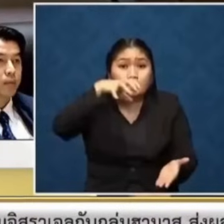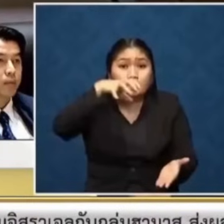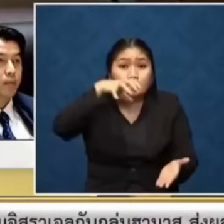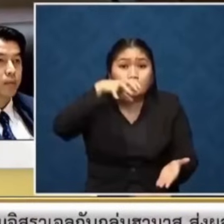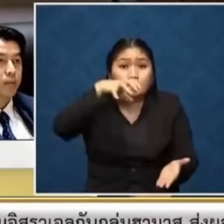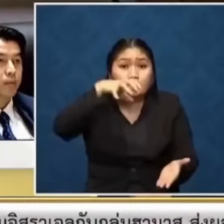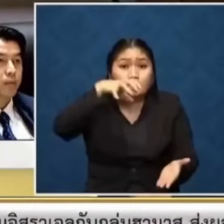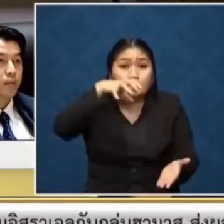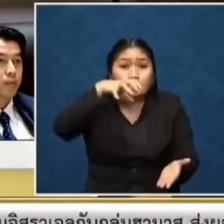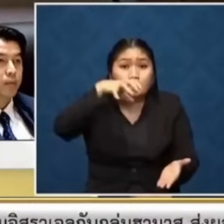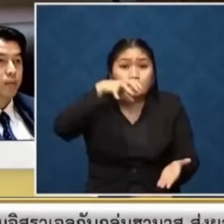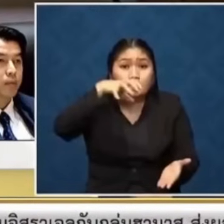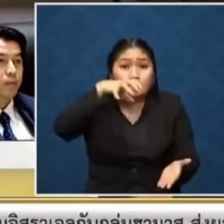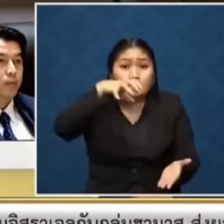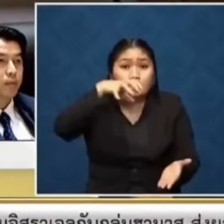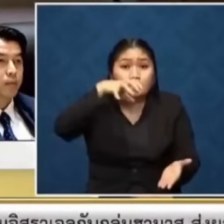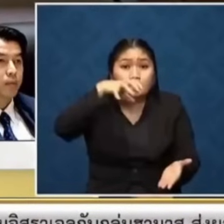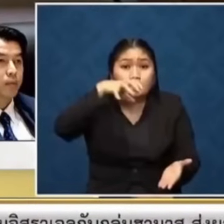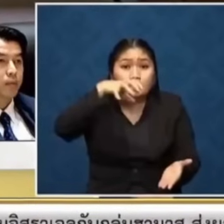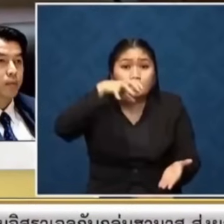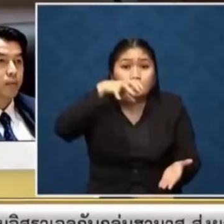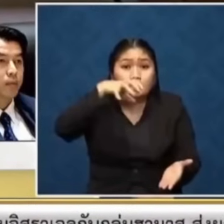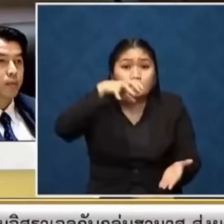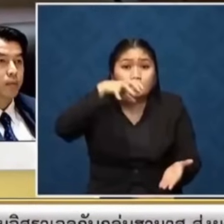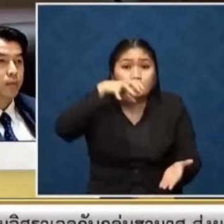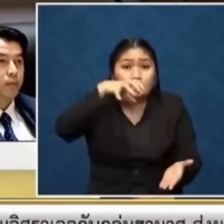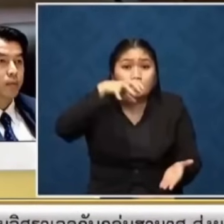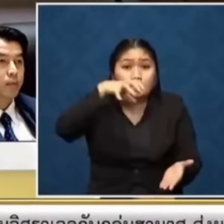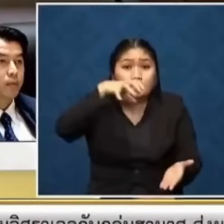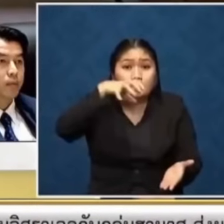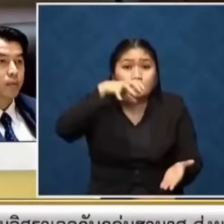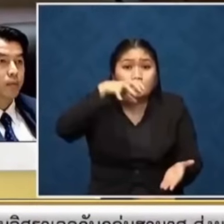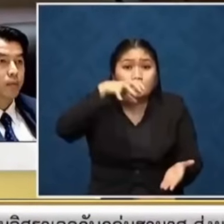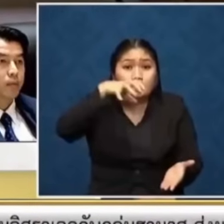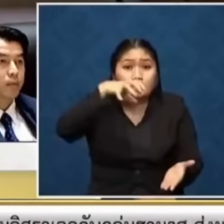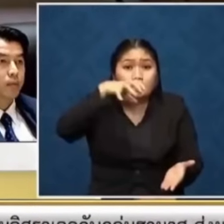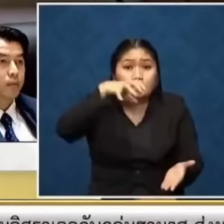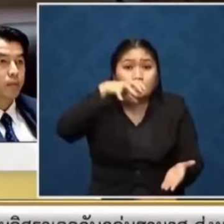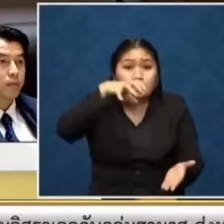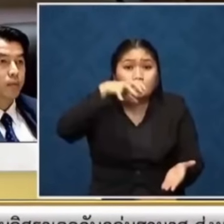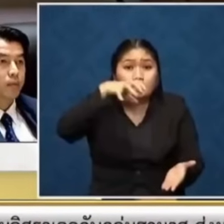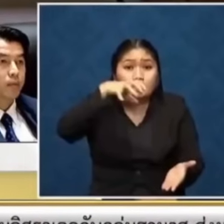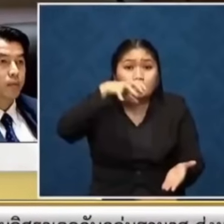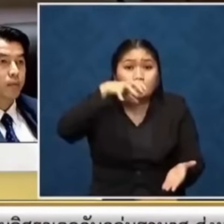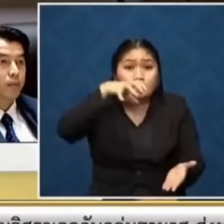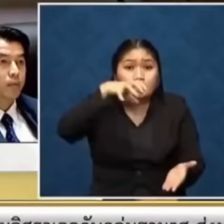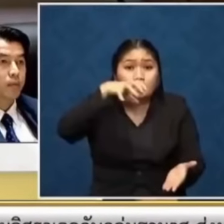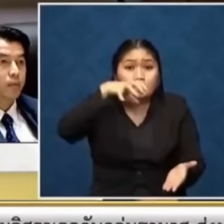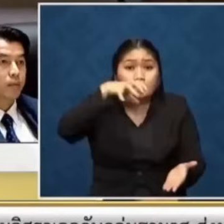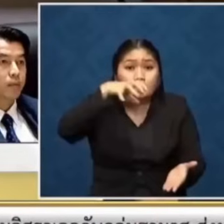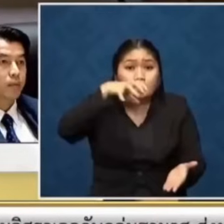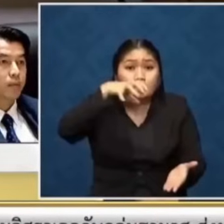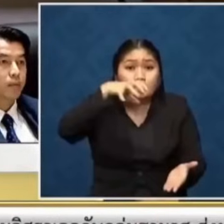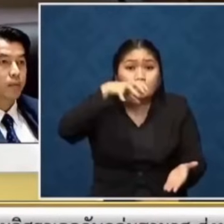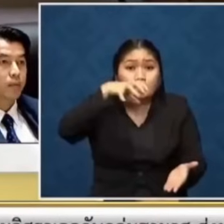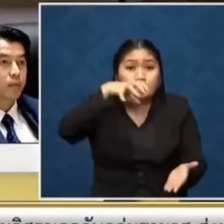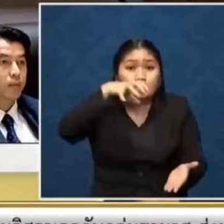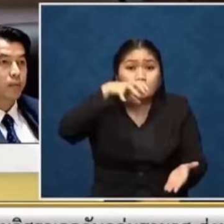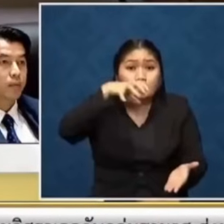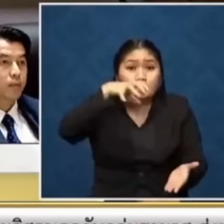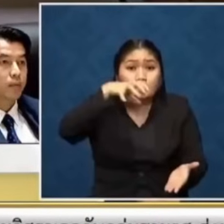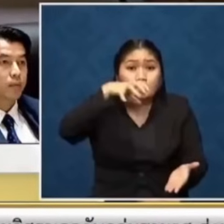ยพิเชษเชื้อเมืองพานเข้าข้างกันอย่างเห็นได้ชัดไอติมพนิษวัชร